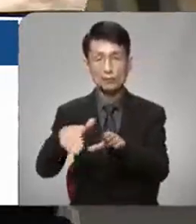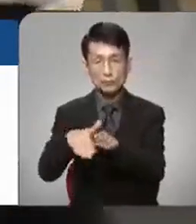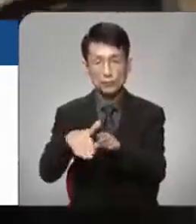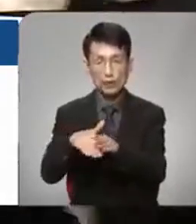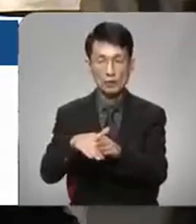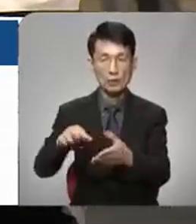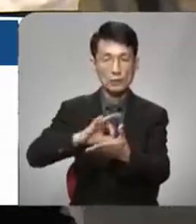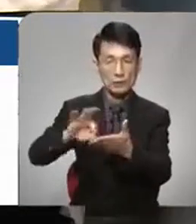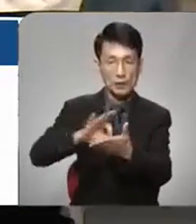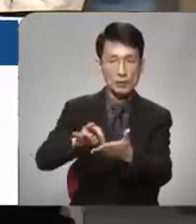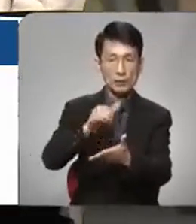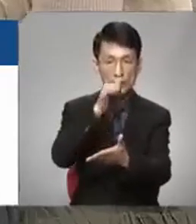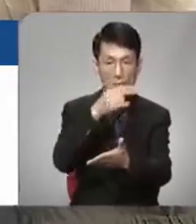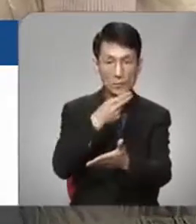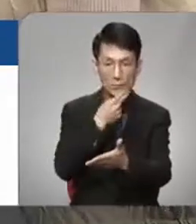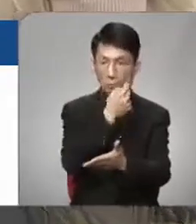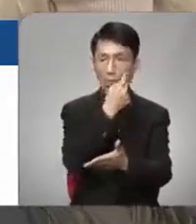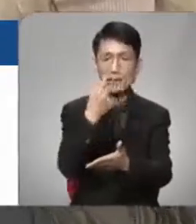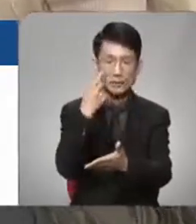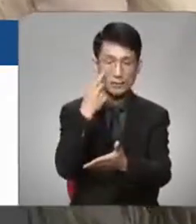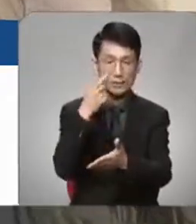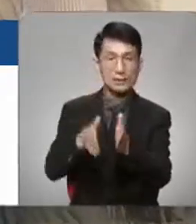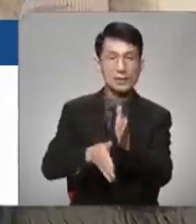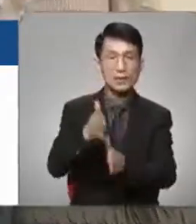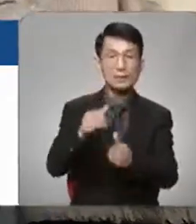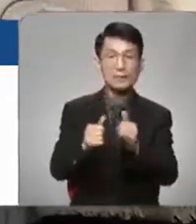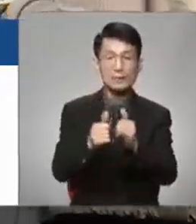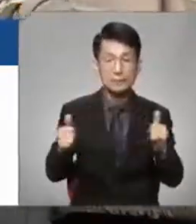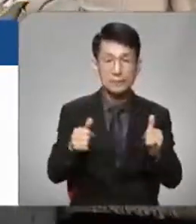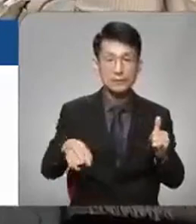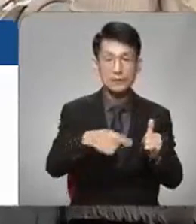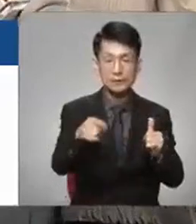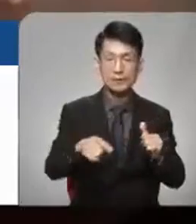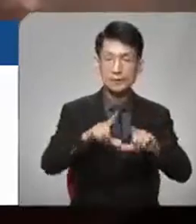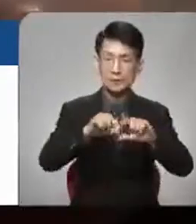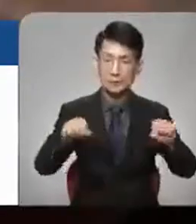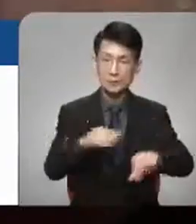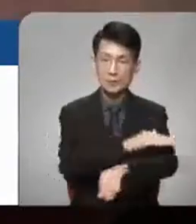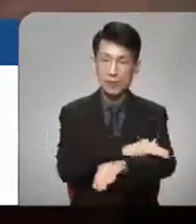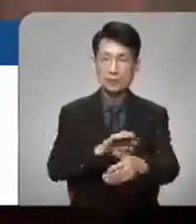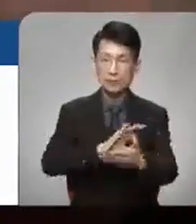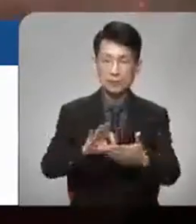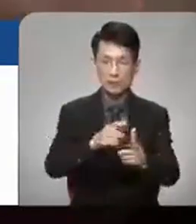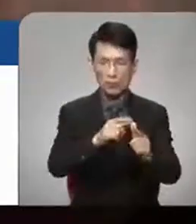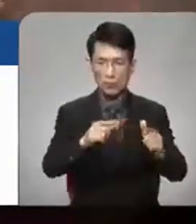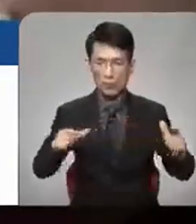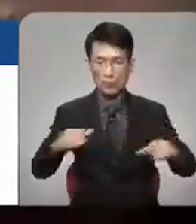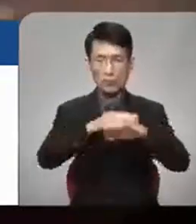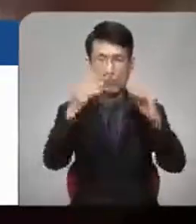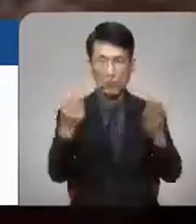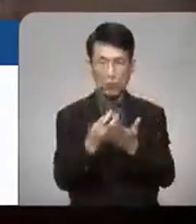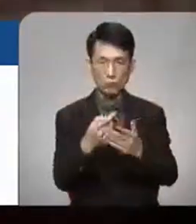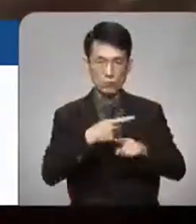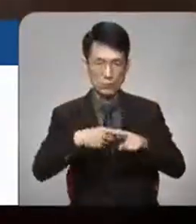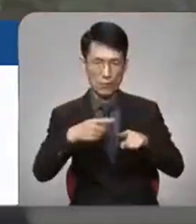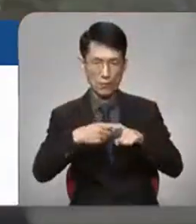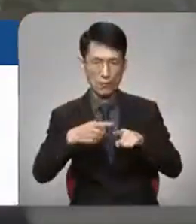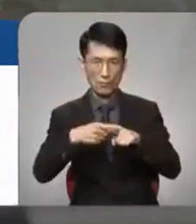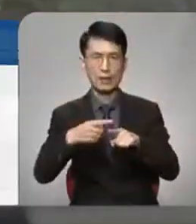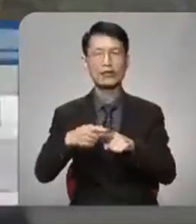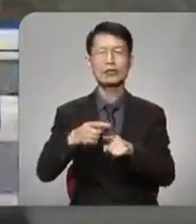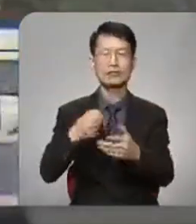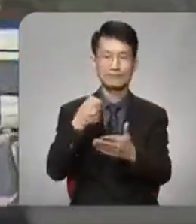하고 있는지, 도시의 시민들이 그 음식을 어떻게 수용하고 활용하고 있는지 모든 전 과정들을 보고 평가를 하게 되는